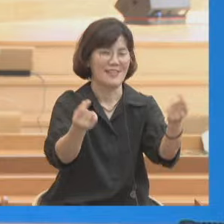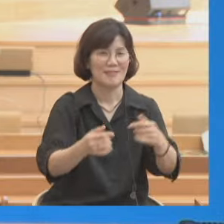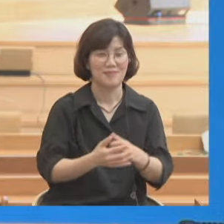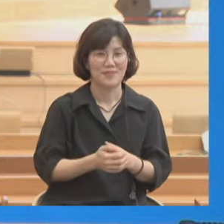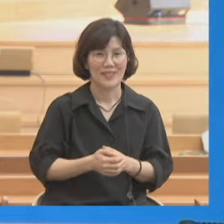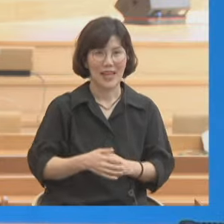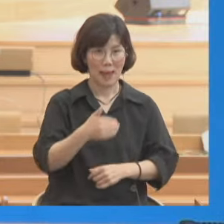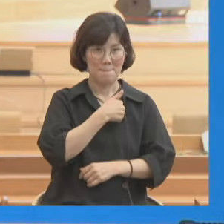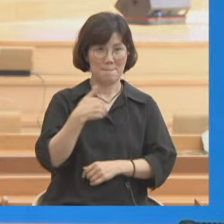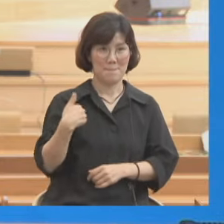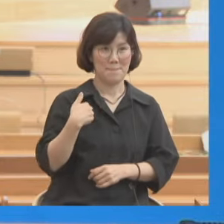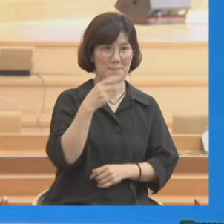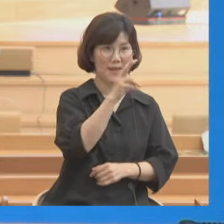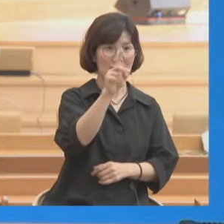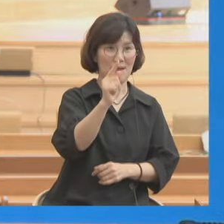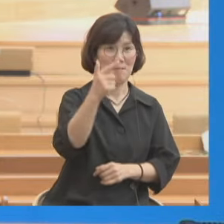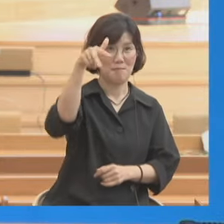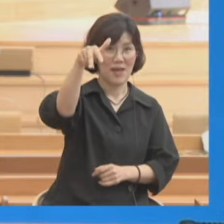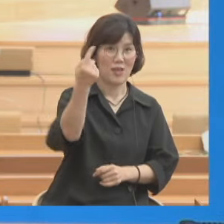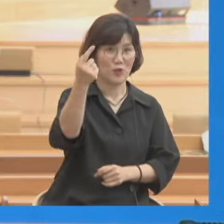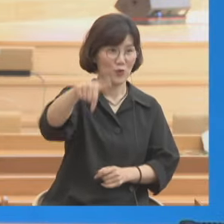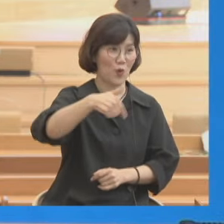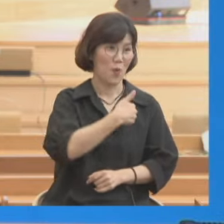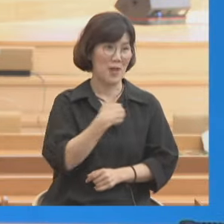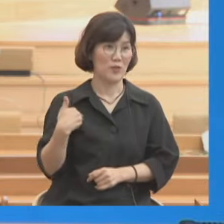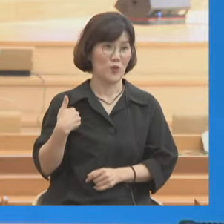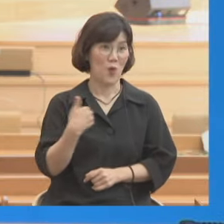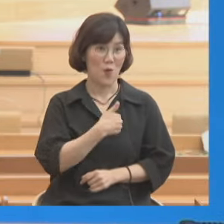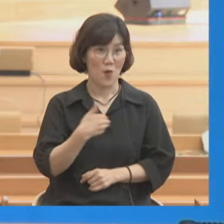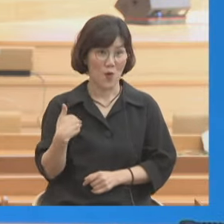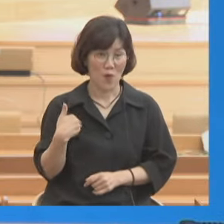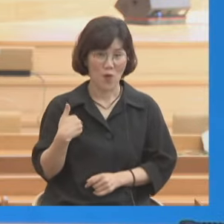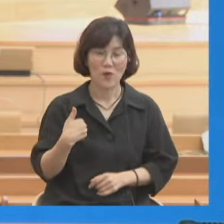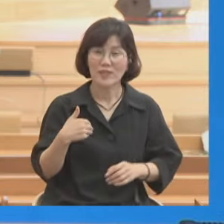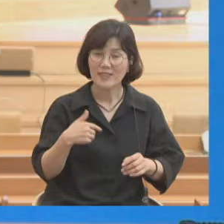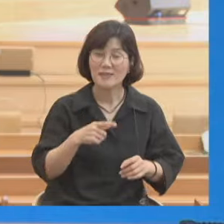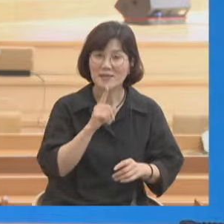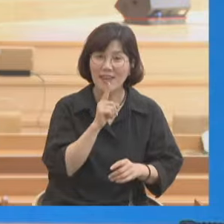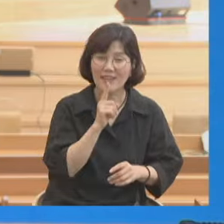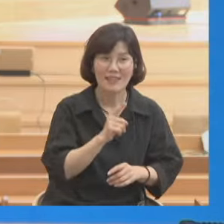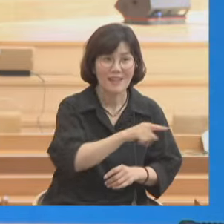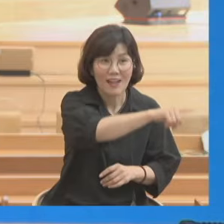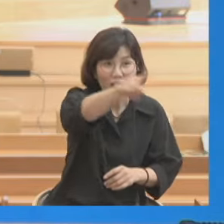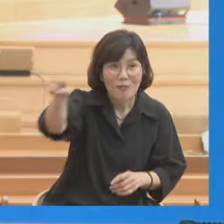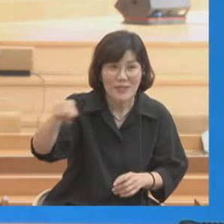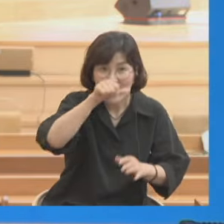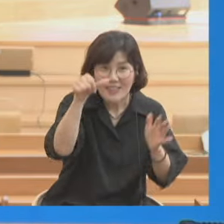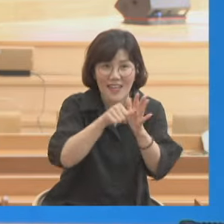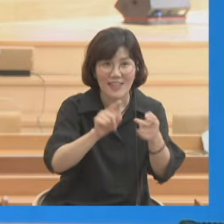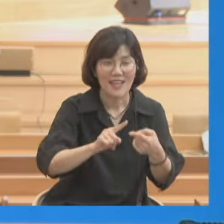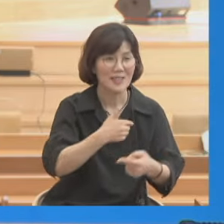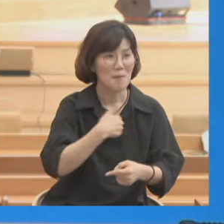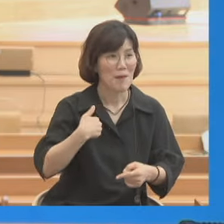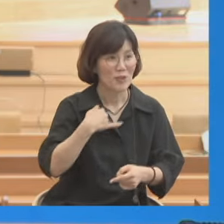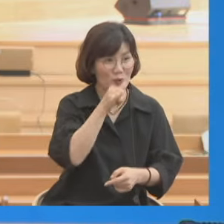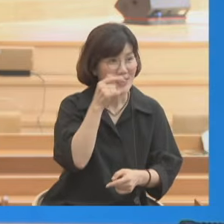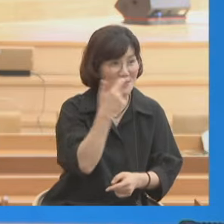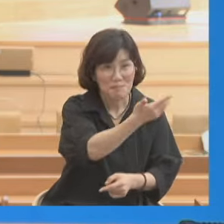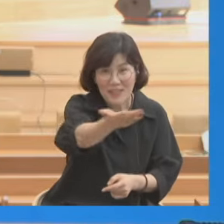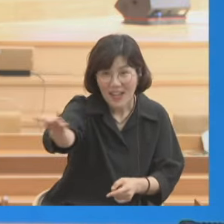나왔으니까 여러분 인생에 대해서, 여러분 자신에 대해서 만족하세요? 지금 만족하며 살고